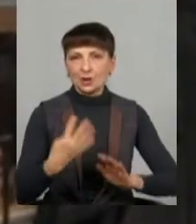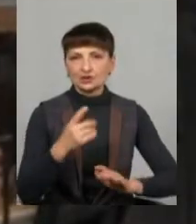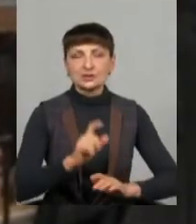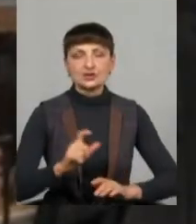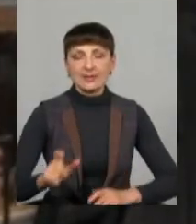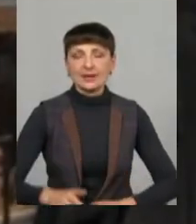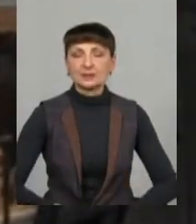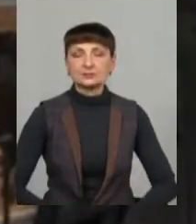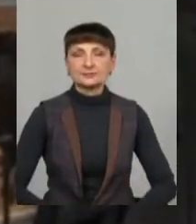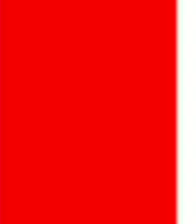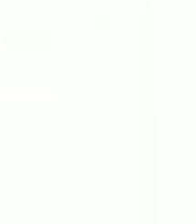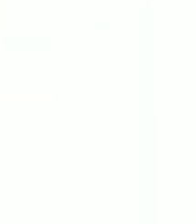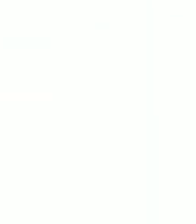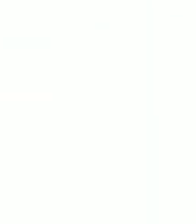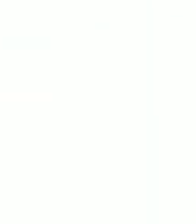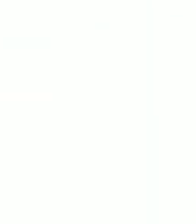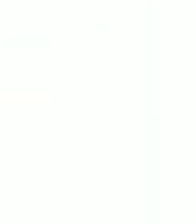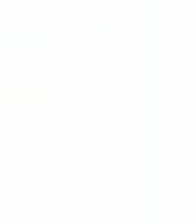человека.